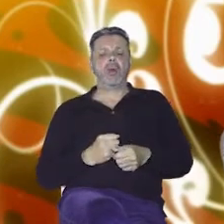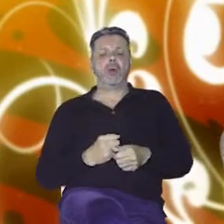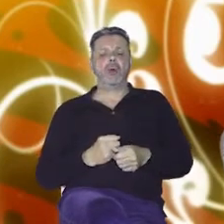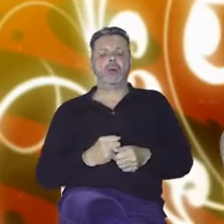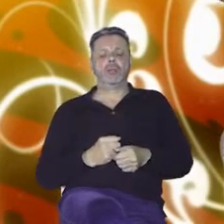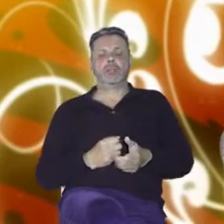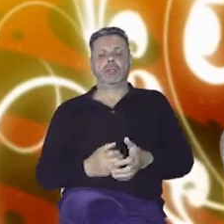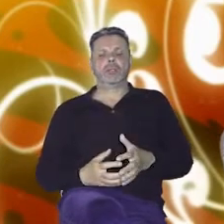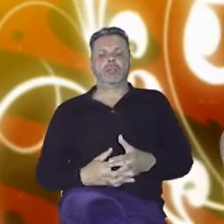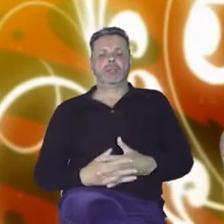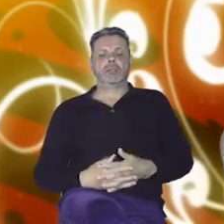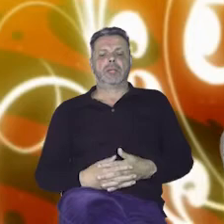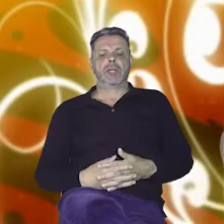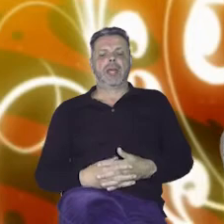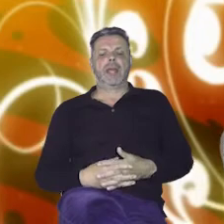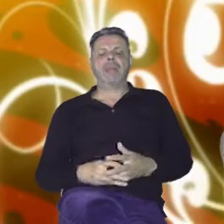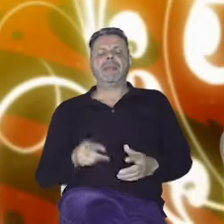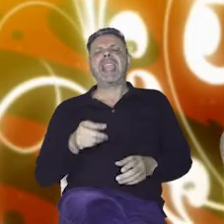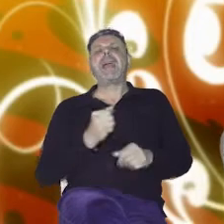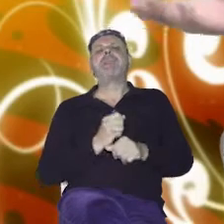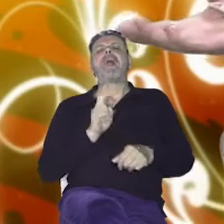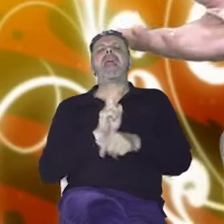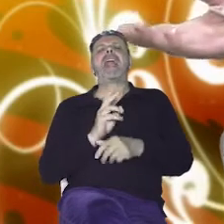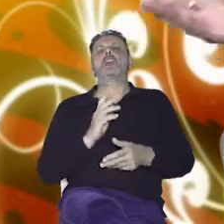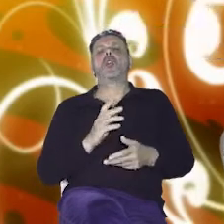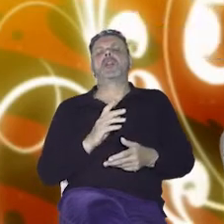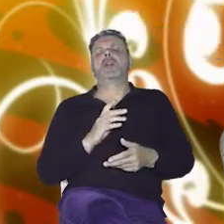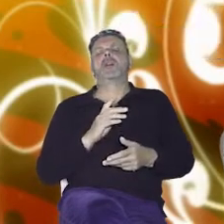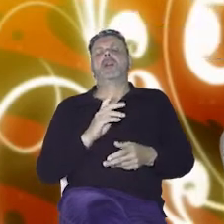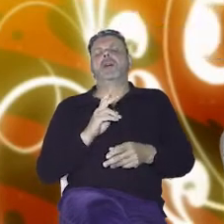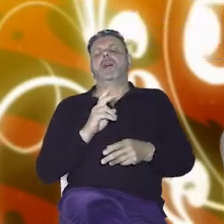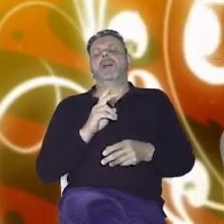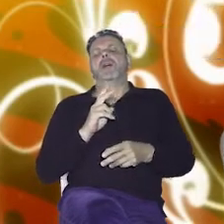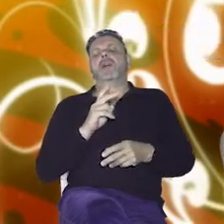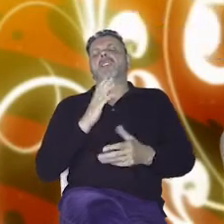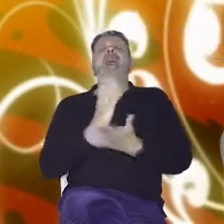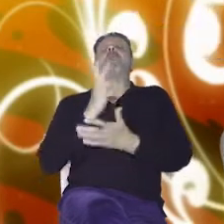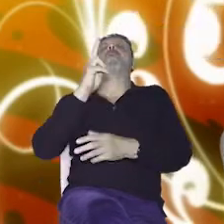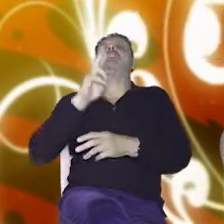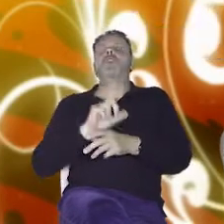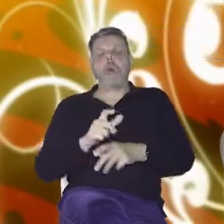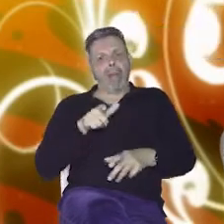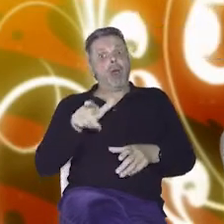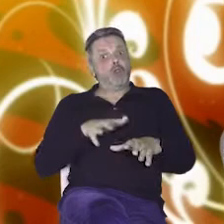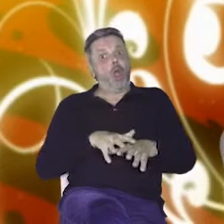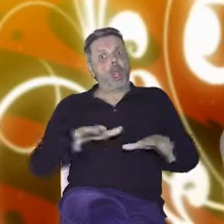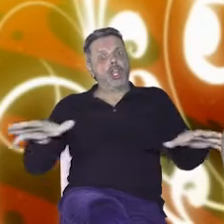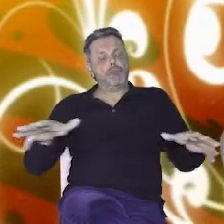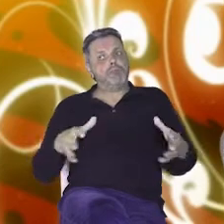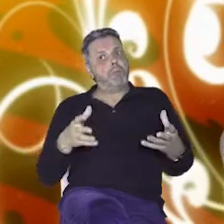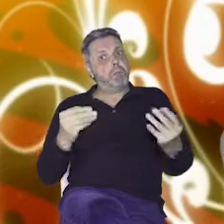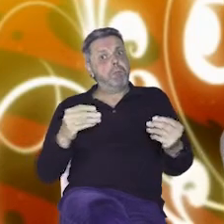nadležnosti, hoću reći nadzor u 2 doma ili nekom sumnjivom domu, nego vrlo široki spektar domova